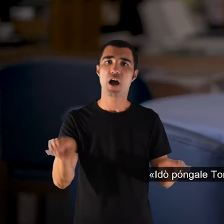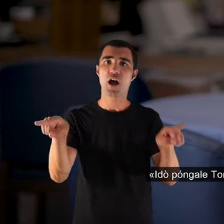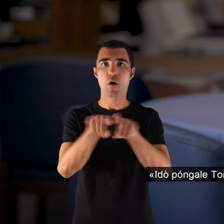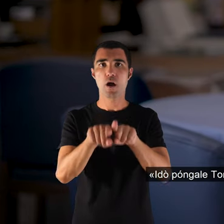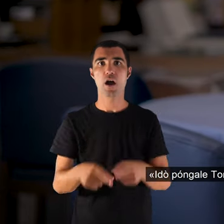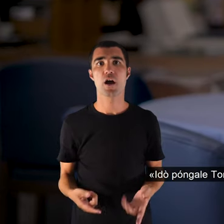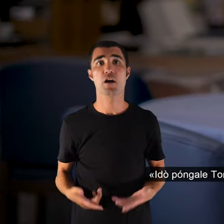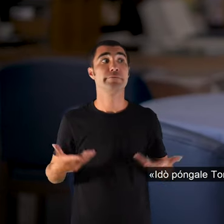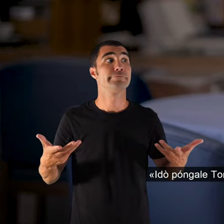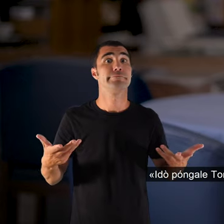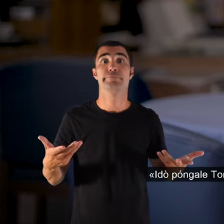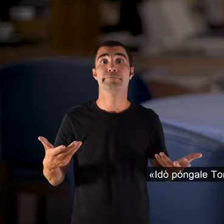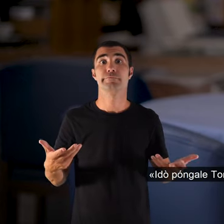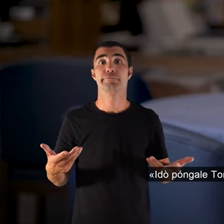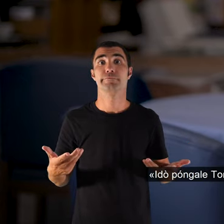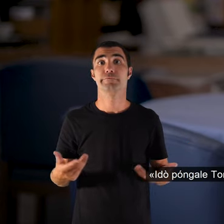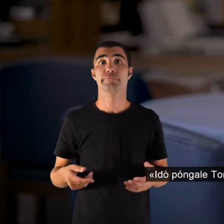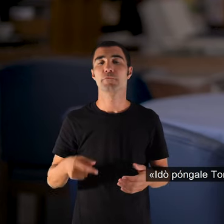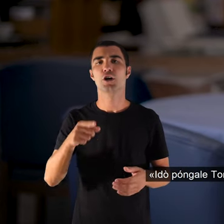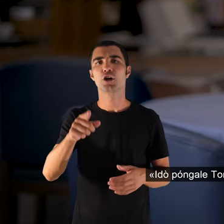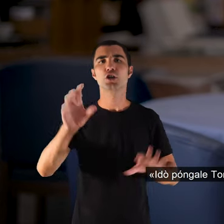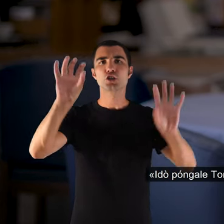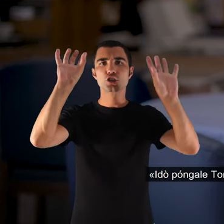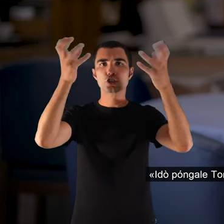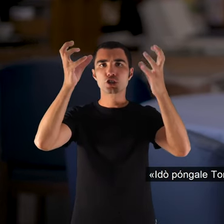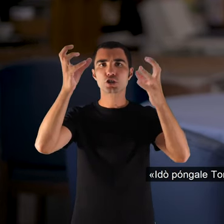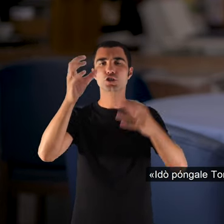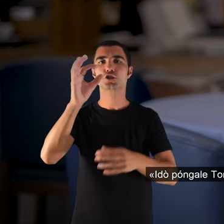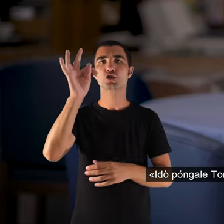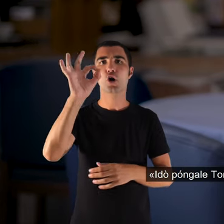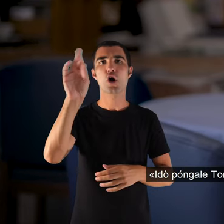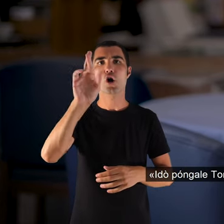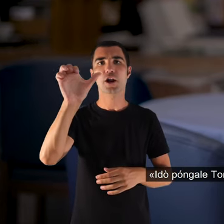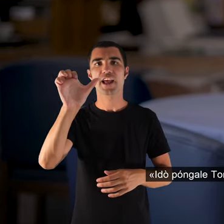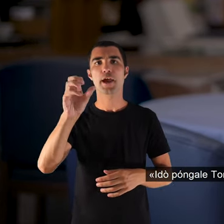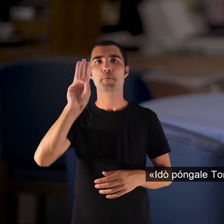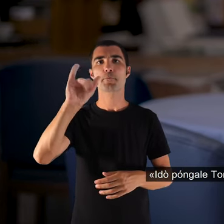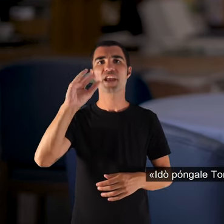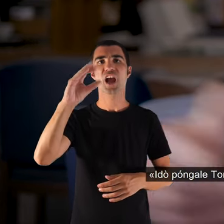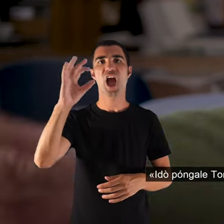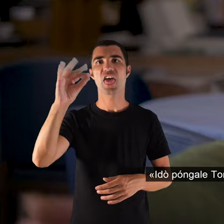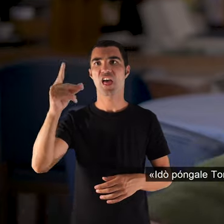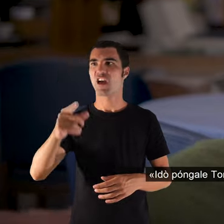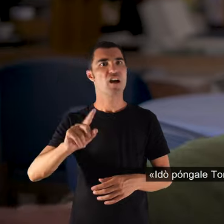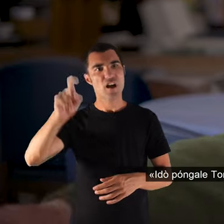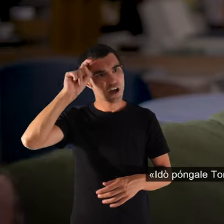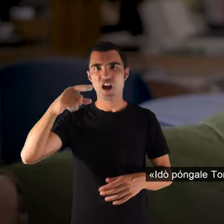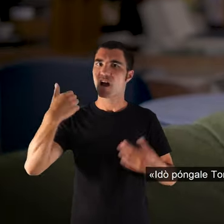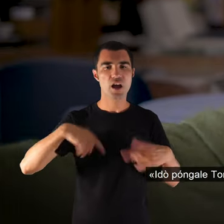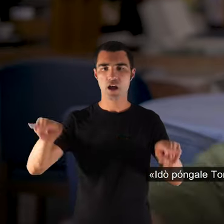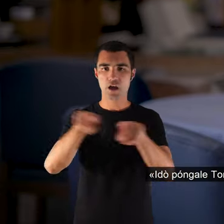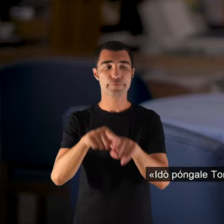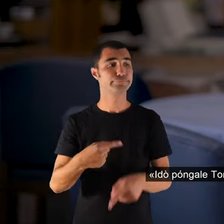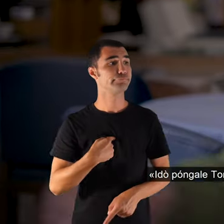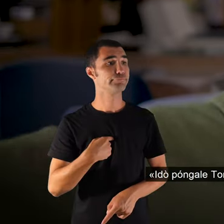Dic, que ponga-li Torre Picada. Diu, tampoco, porque ya hay. Dic, que el nombre de mi